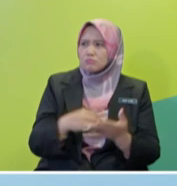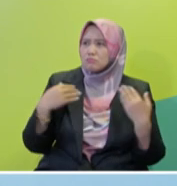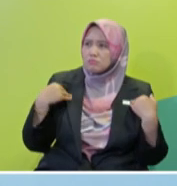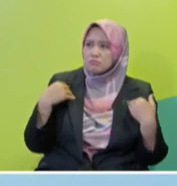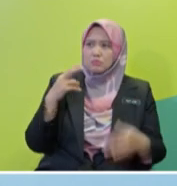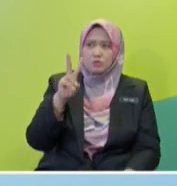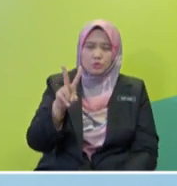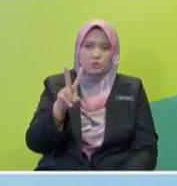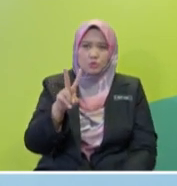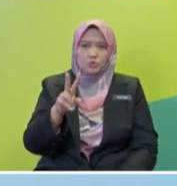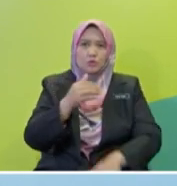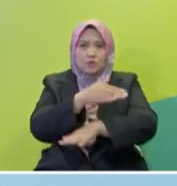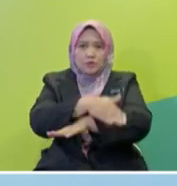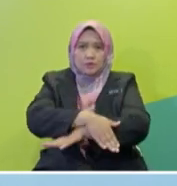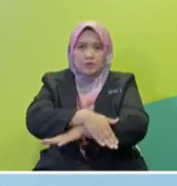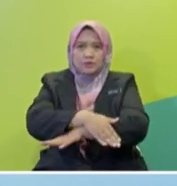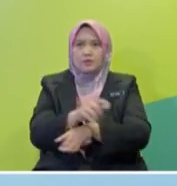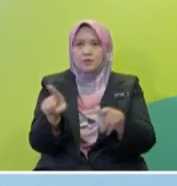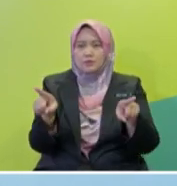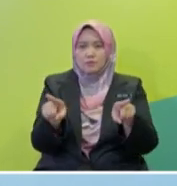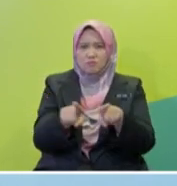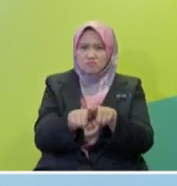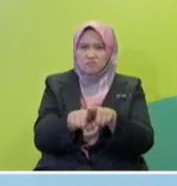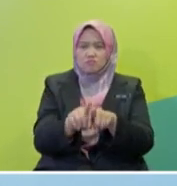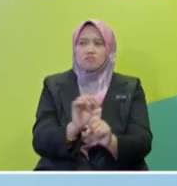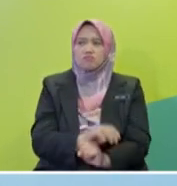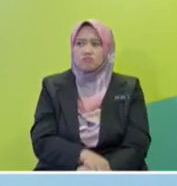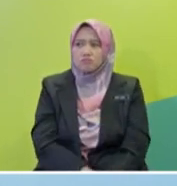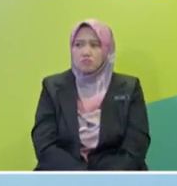yang berpasangan meski ada dua sebagai